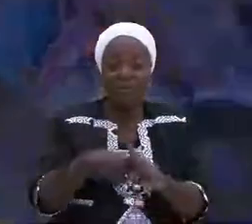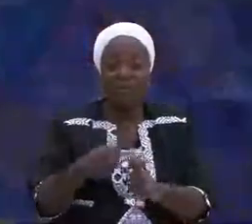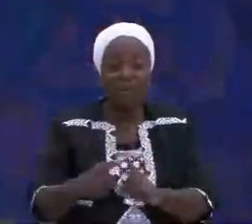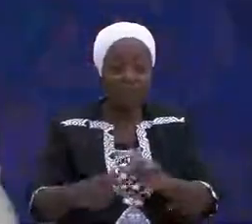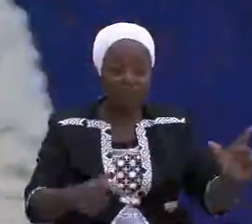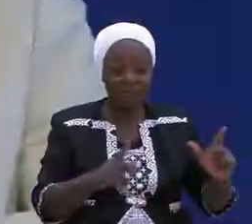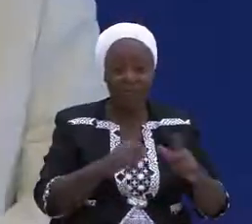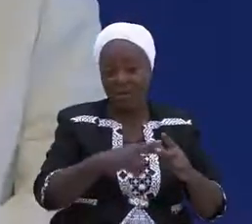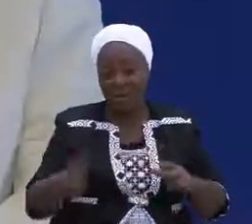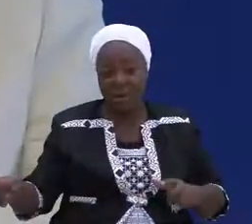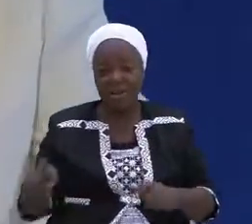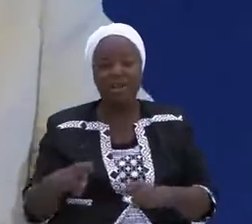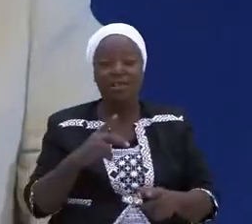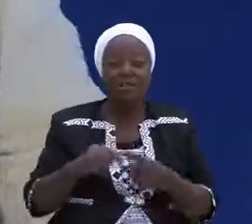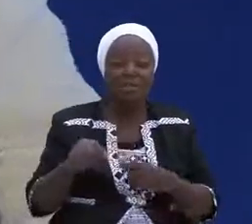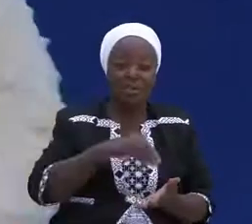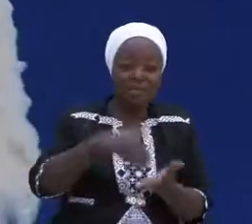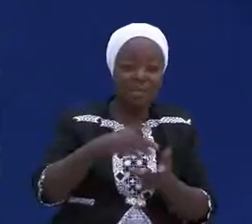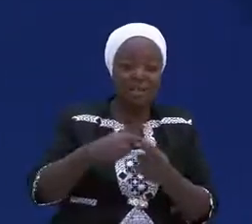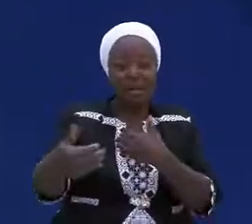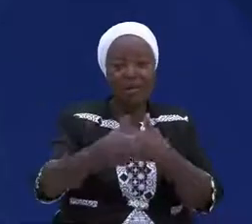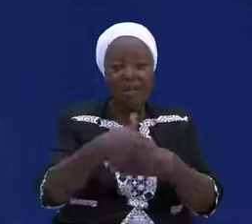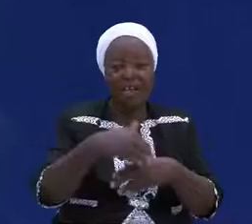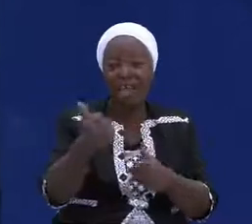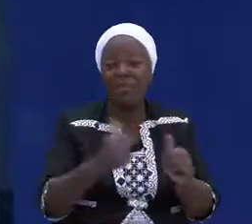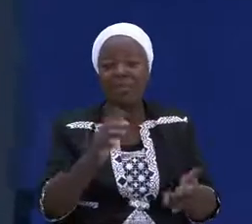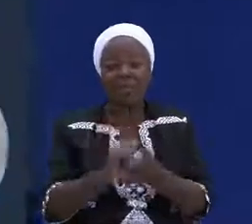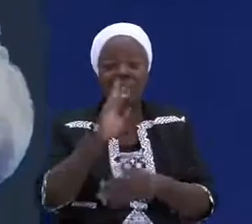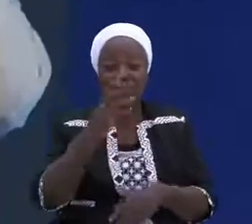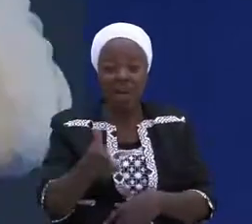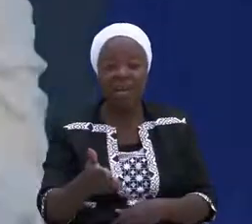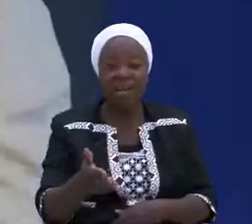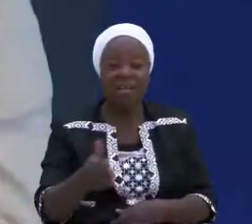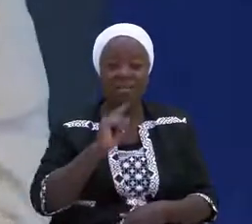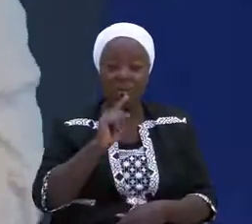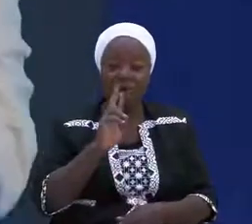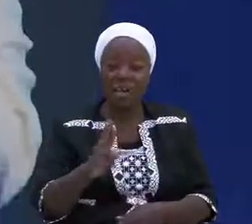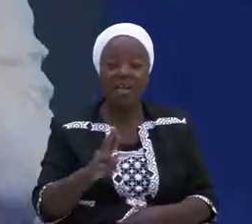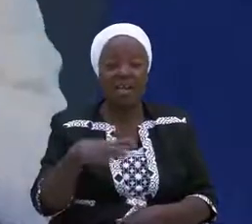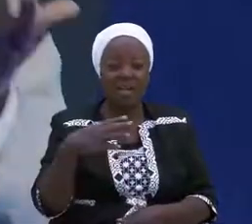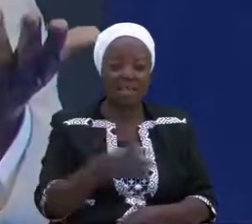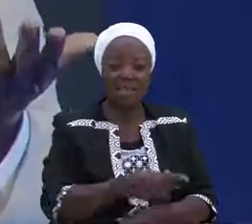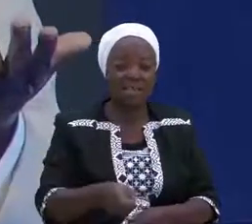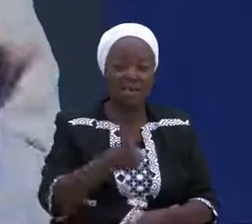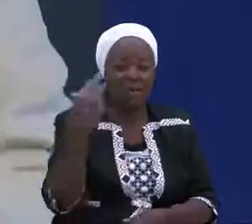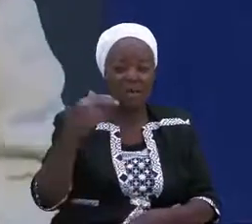le monde, à gauche, à droite, au milieu, au centre, partout tu es, il fit tous